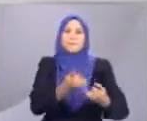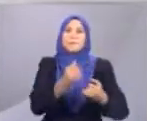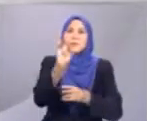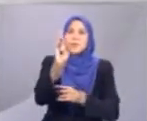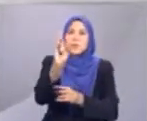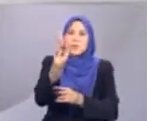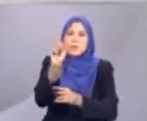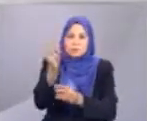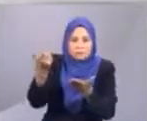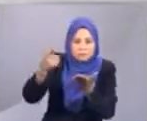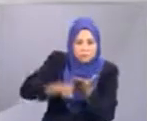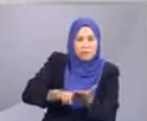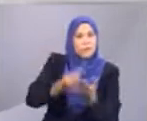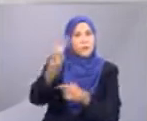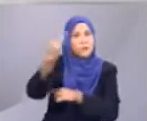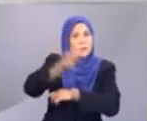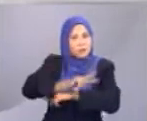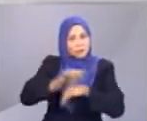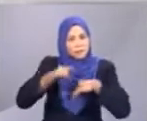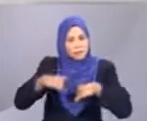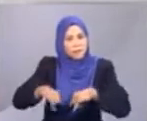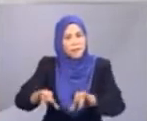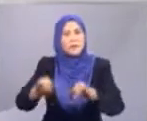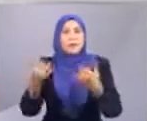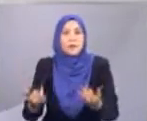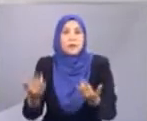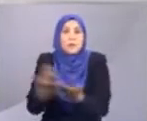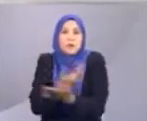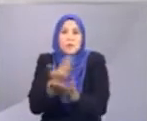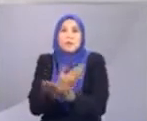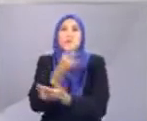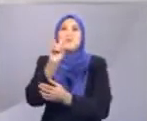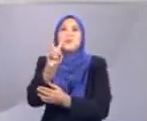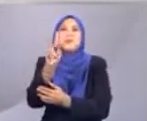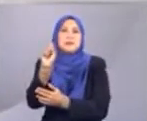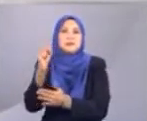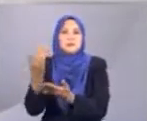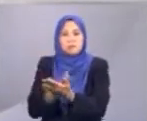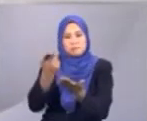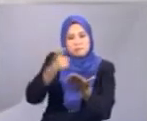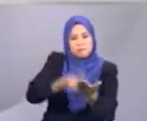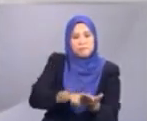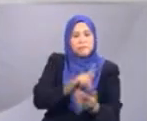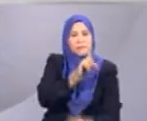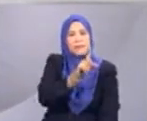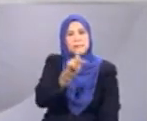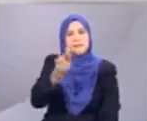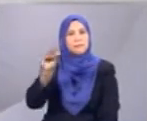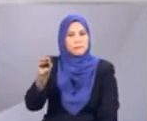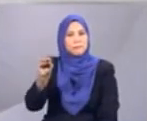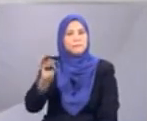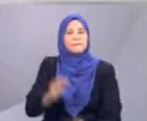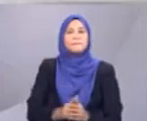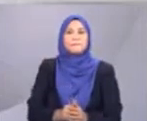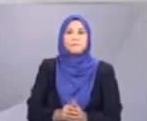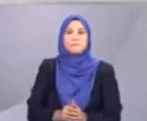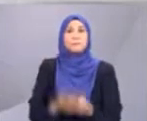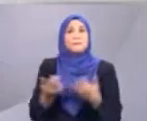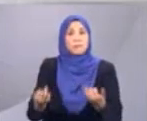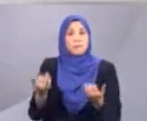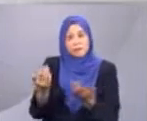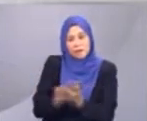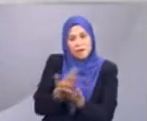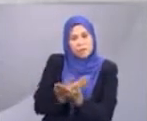kes baharu 2 hari berturut-turut. Hari ini, hanya 2 kes baharu COVID-19 direkodkan Kementerian Kesihatan. Ia kes